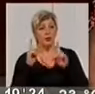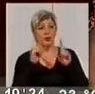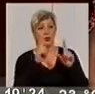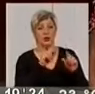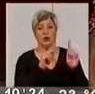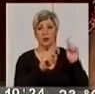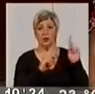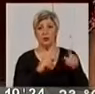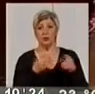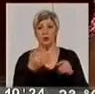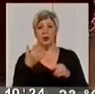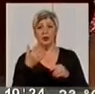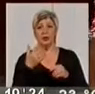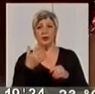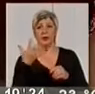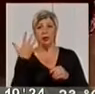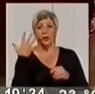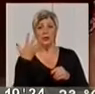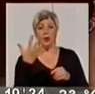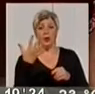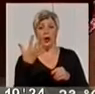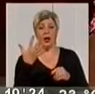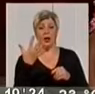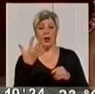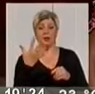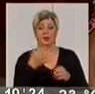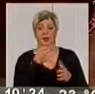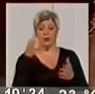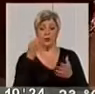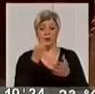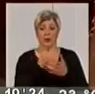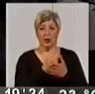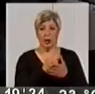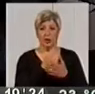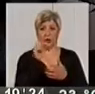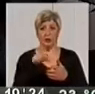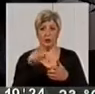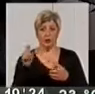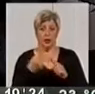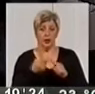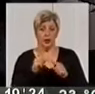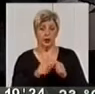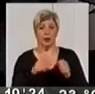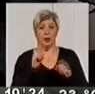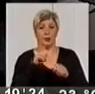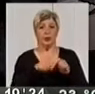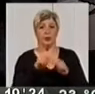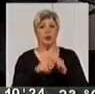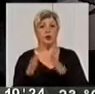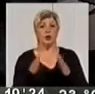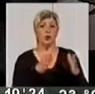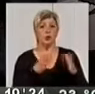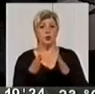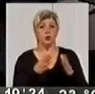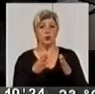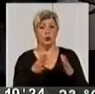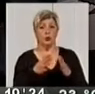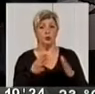скажімо, відповідальних, комплексна перевірка, яка перевірить готовність закладу до початку оцього